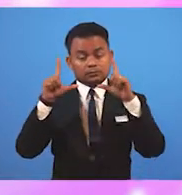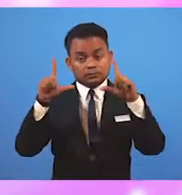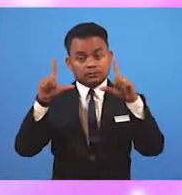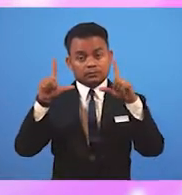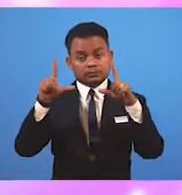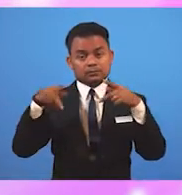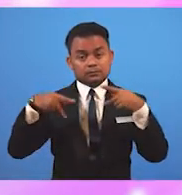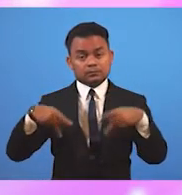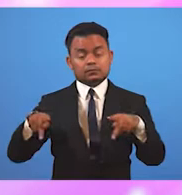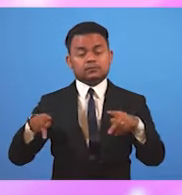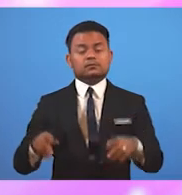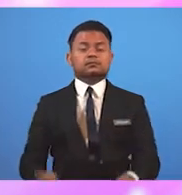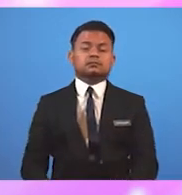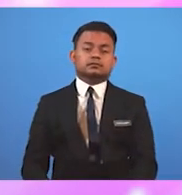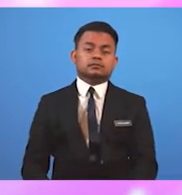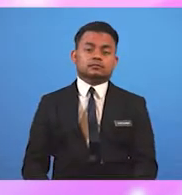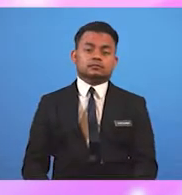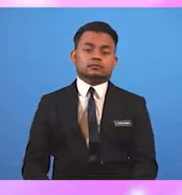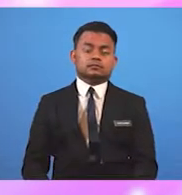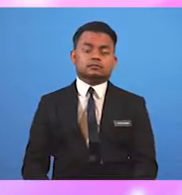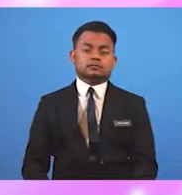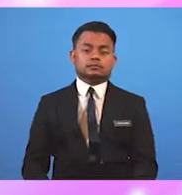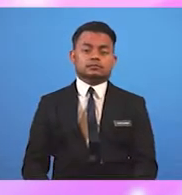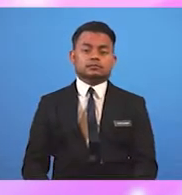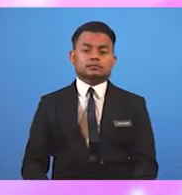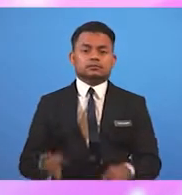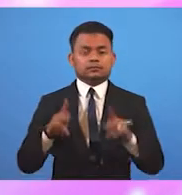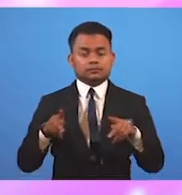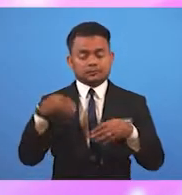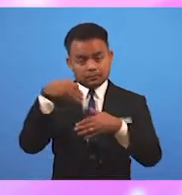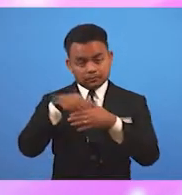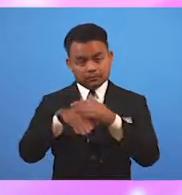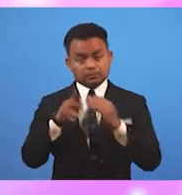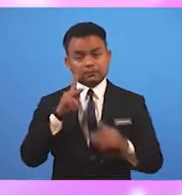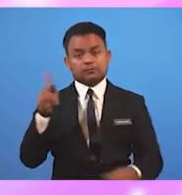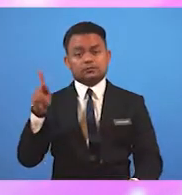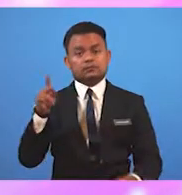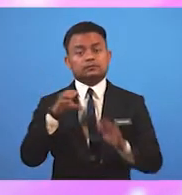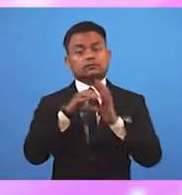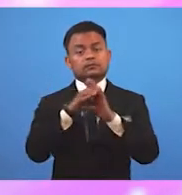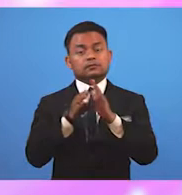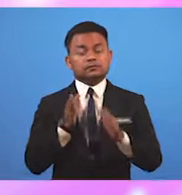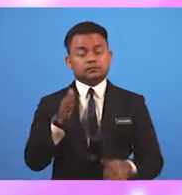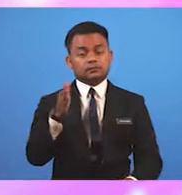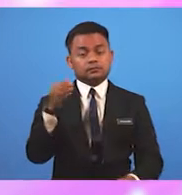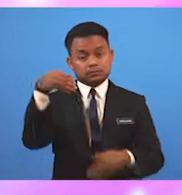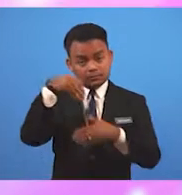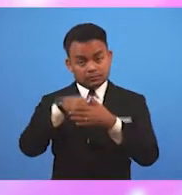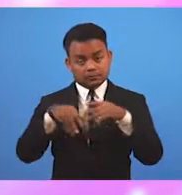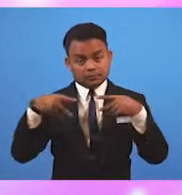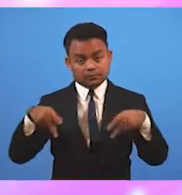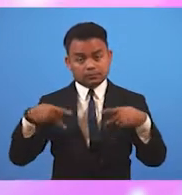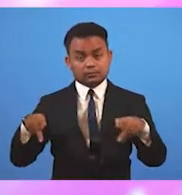plastik steril. Kemudian, para pelajar perlu memasukkan sampel ikan ke dalam plastik